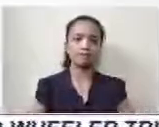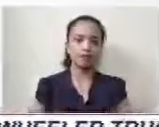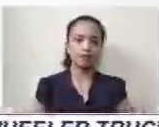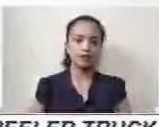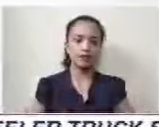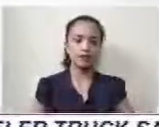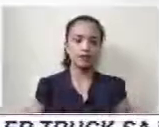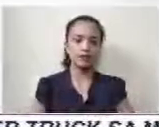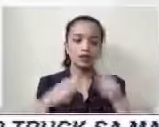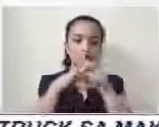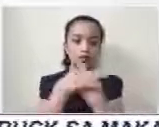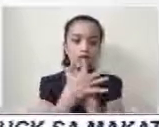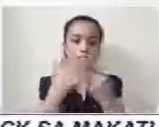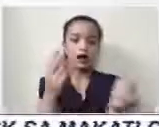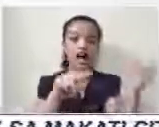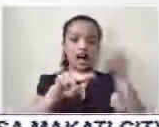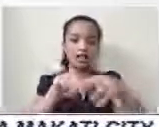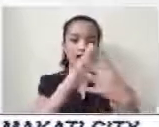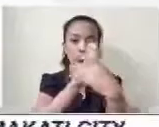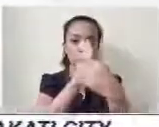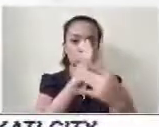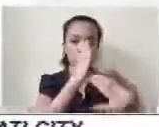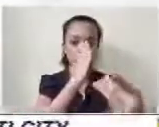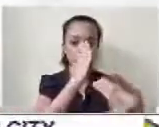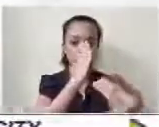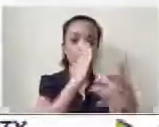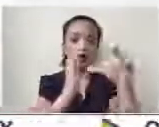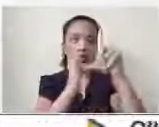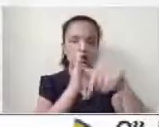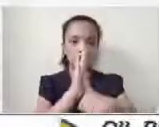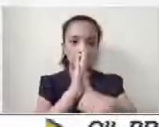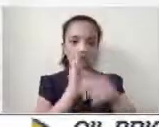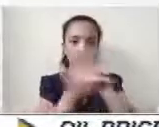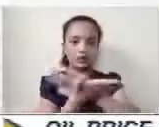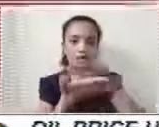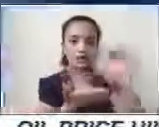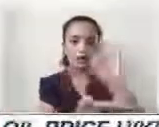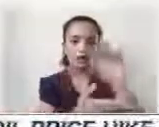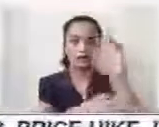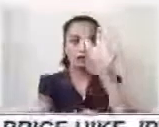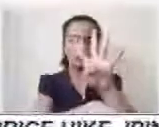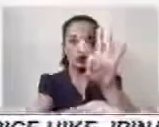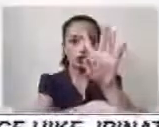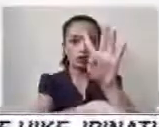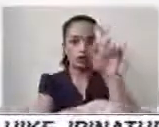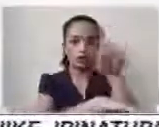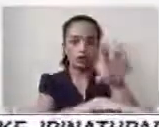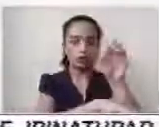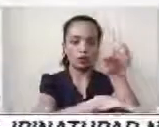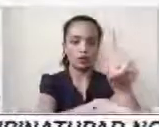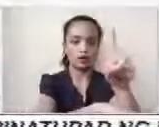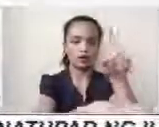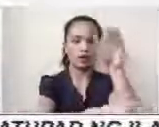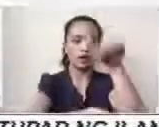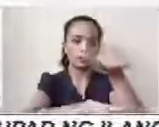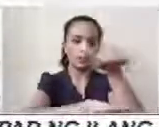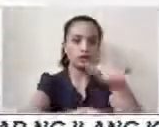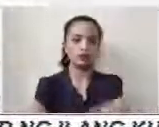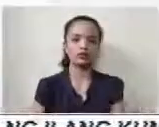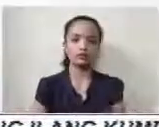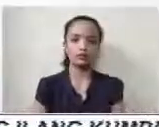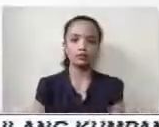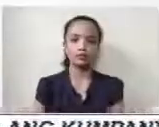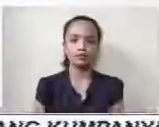96% Enero ng kasalukuyang taon dahil sa mahigpit na travel restrictions. Sa Pilipinas, mahigit 10 milyong katao